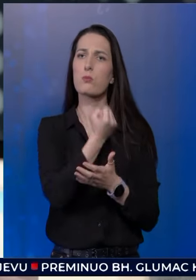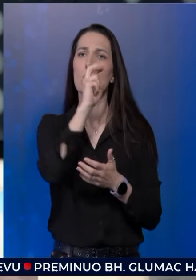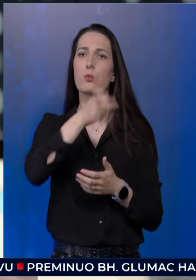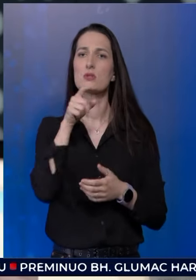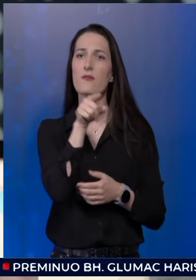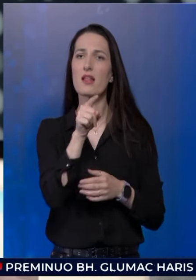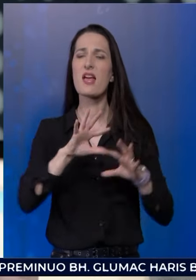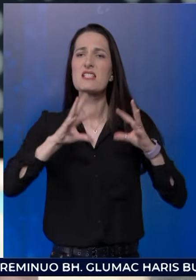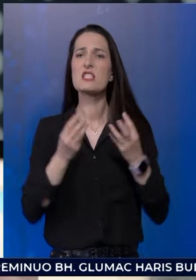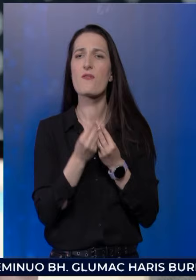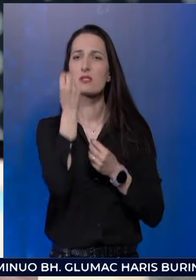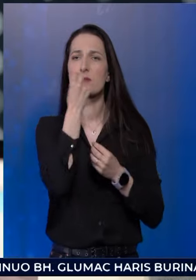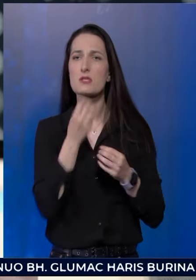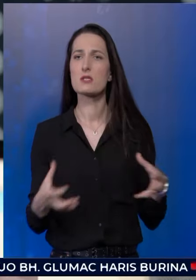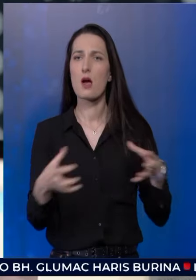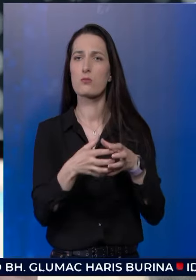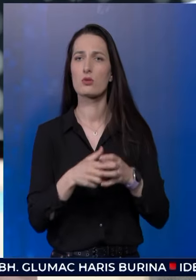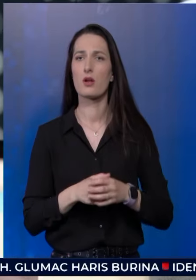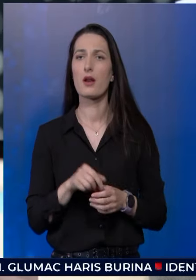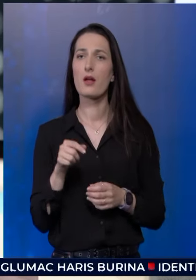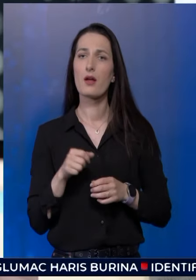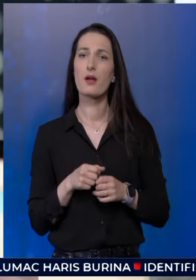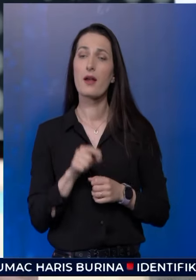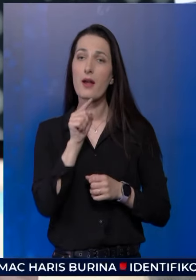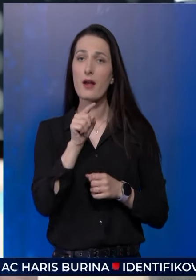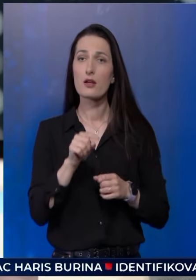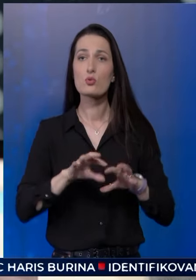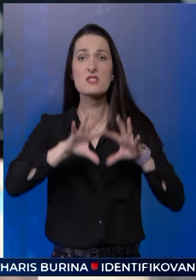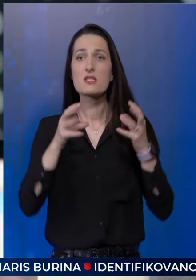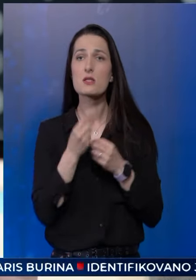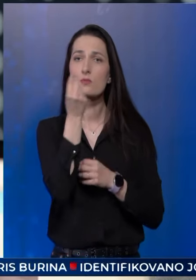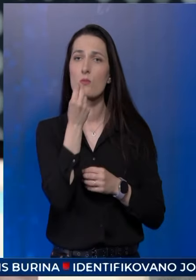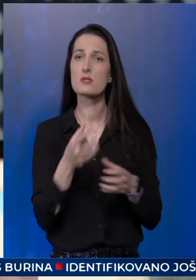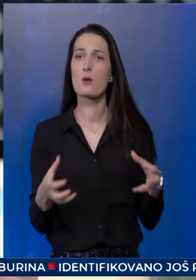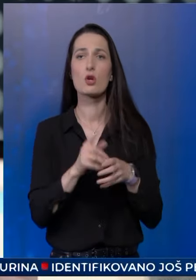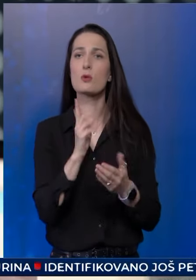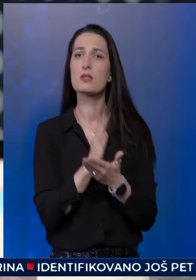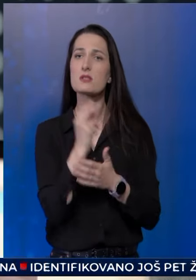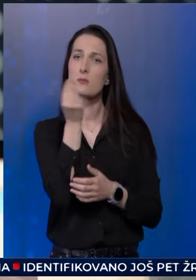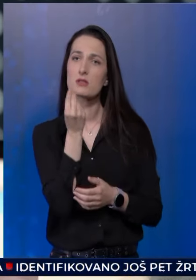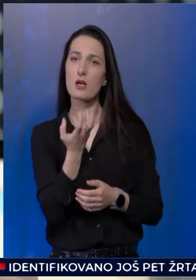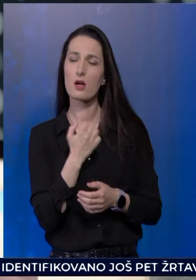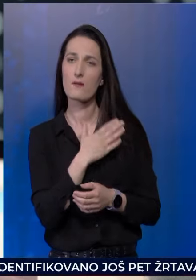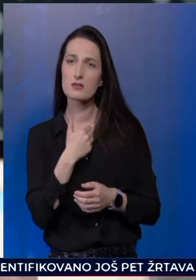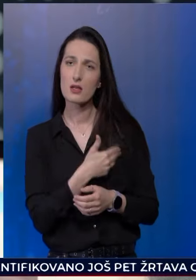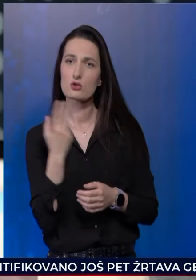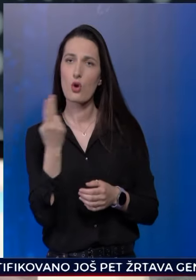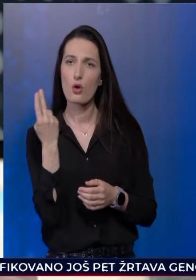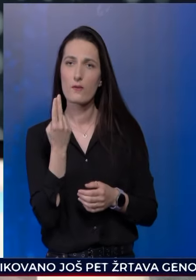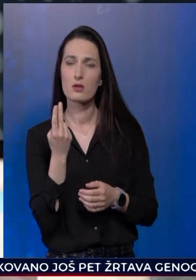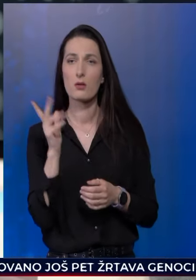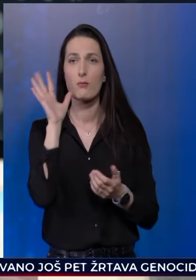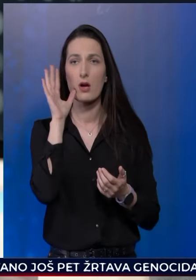ja nisam dobio poziv za taj Svesrpski sabor? Na tom Svesrpskom saboru neće biti Srbi iz Hrvatske,